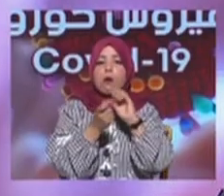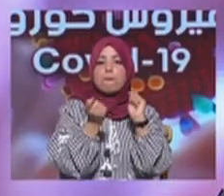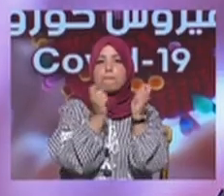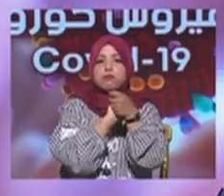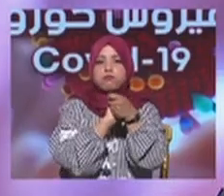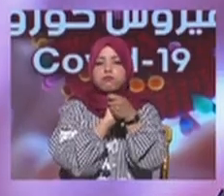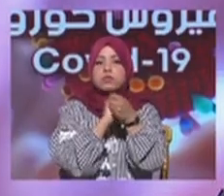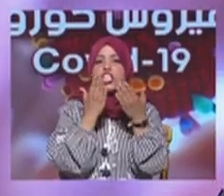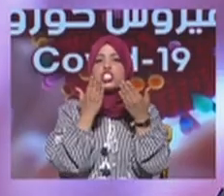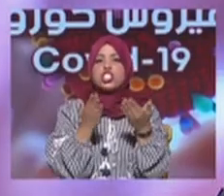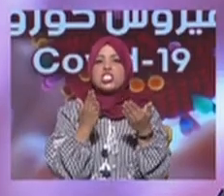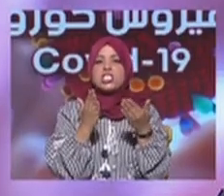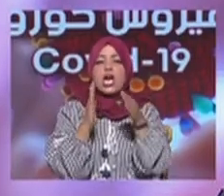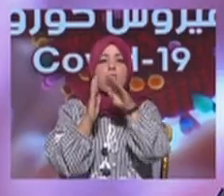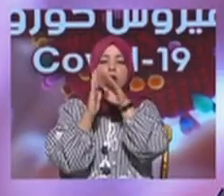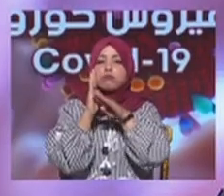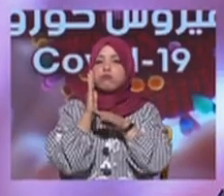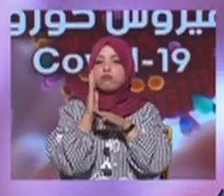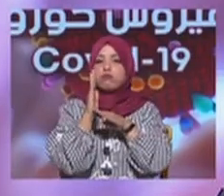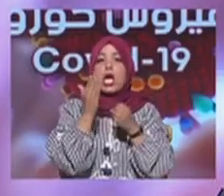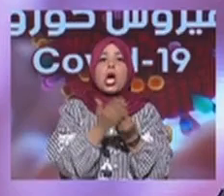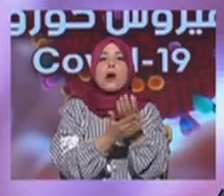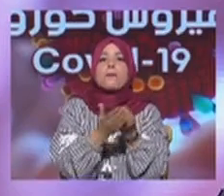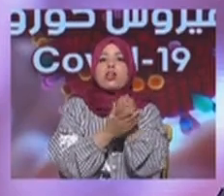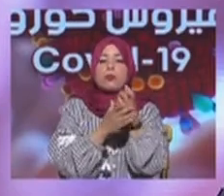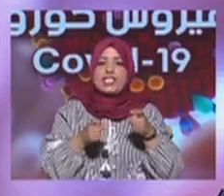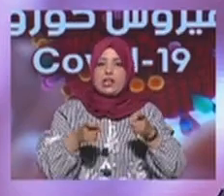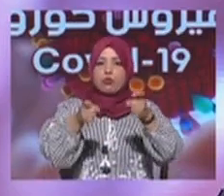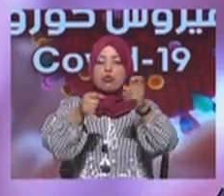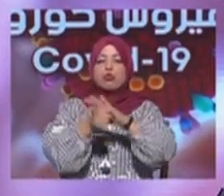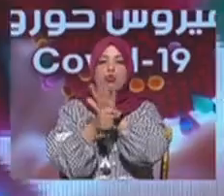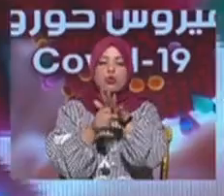اليوم هل هي نفس المعطيات اللي كانت على الشخص